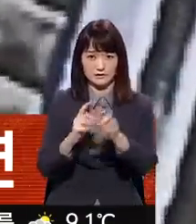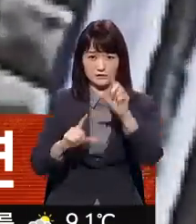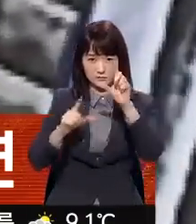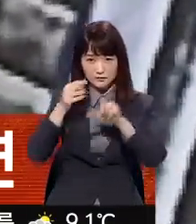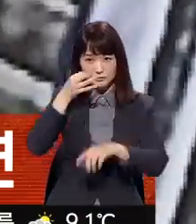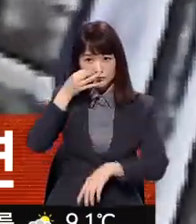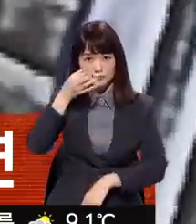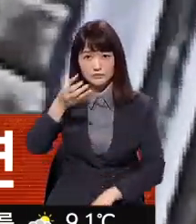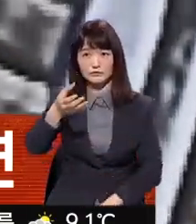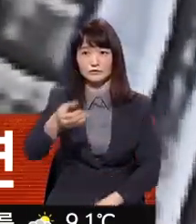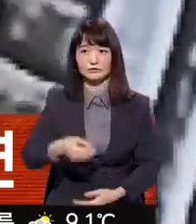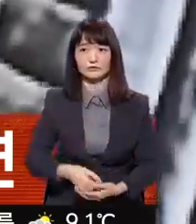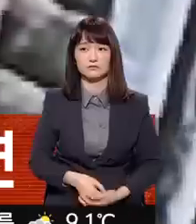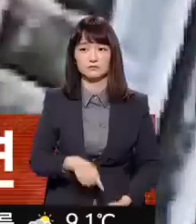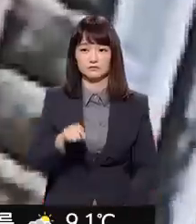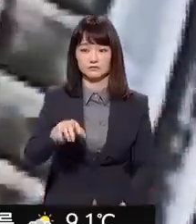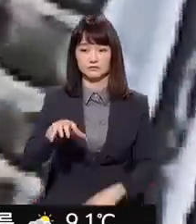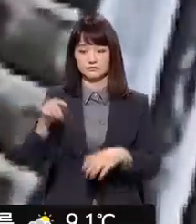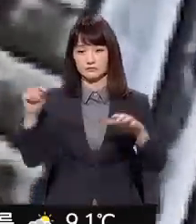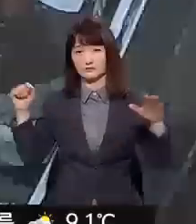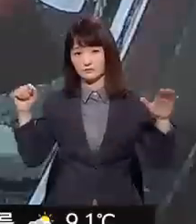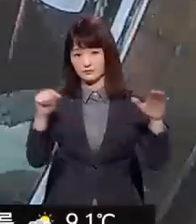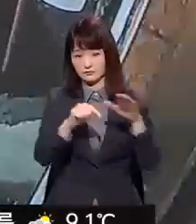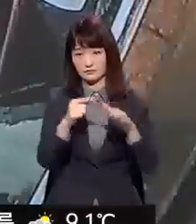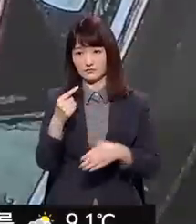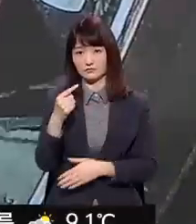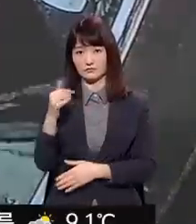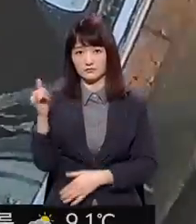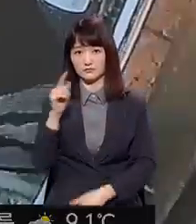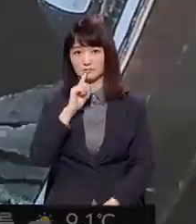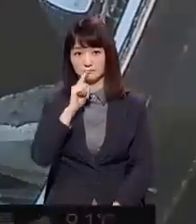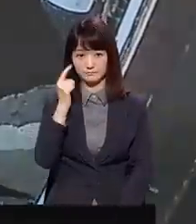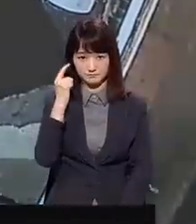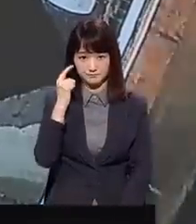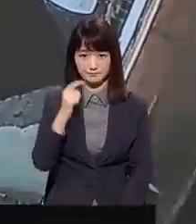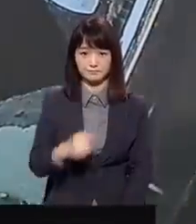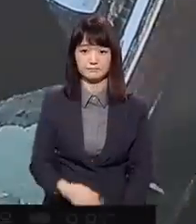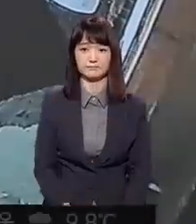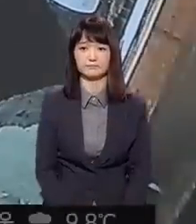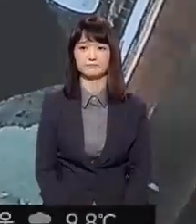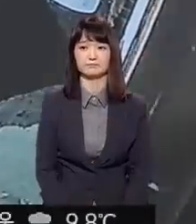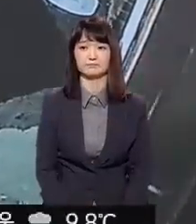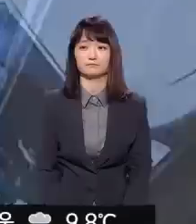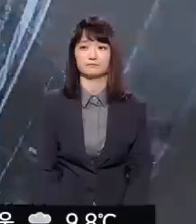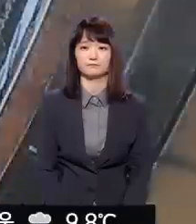나가고 있는데요. 현장에 출동했던 그 소방관 분의 얘기 직접 한번 들어보시죠.